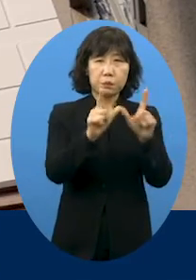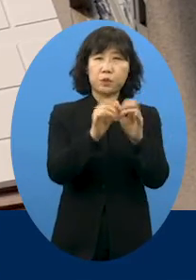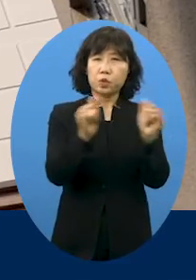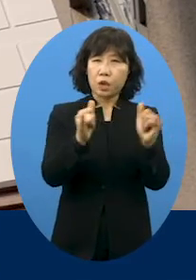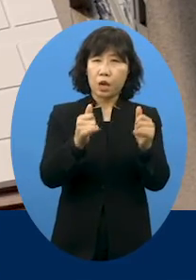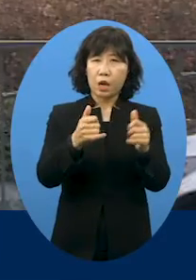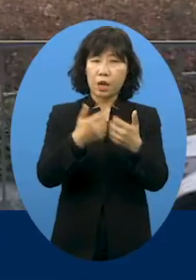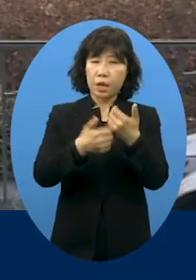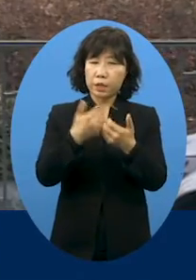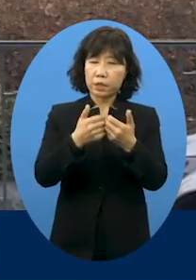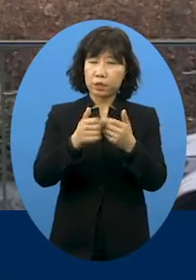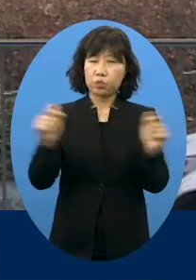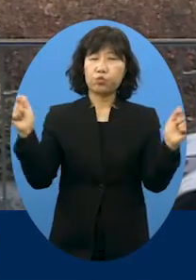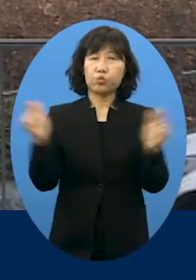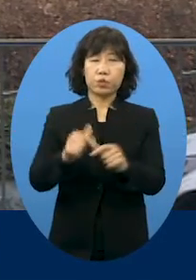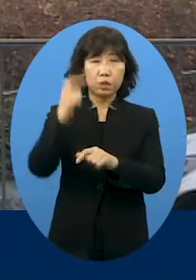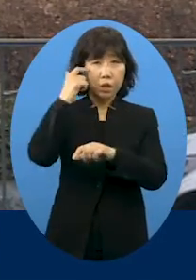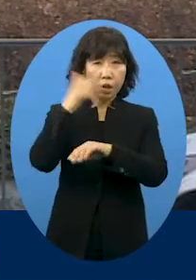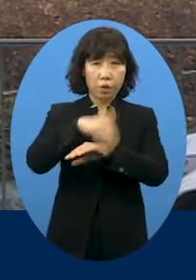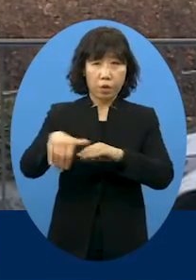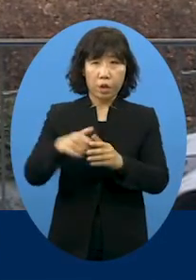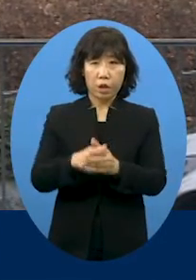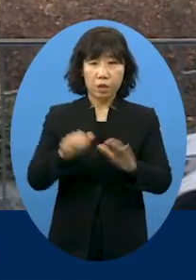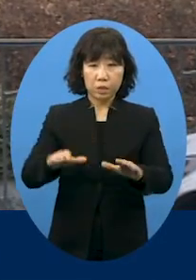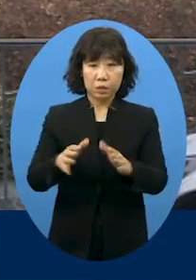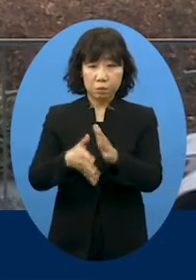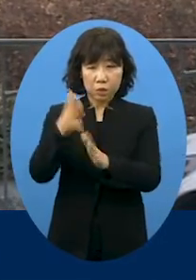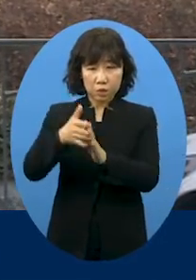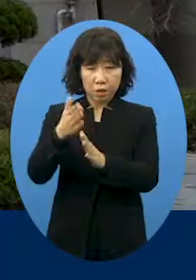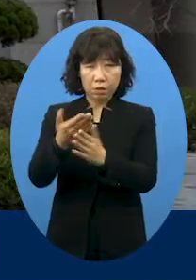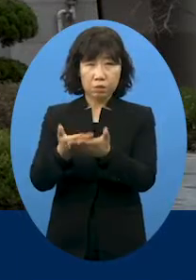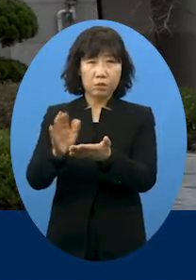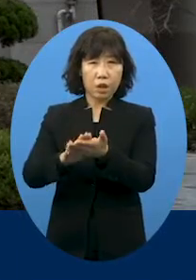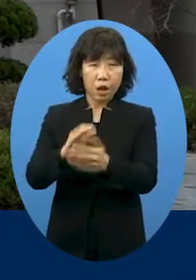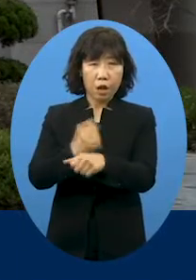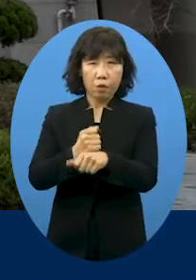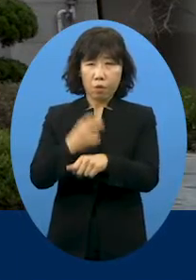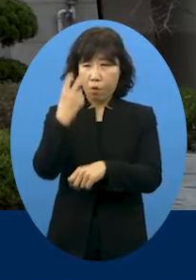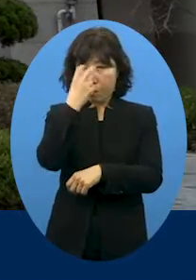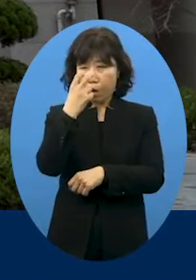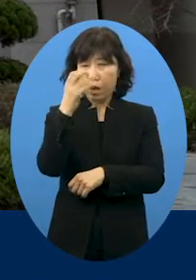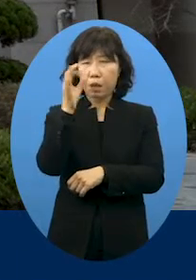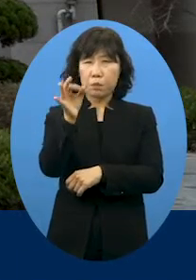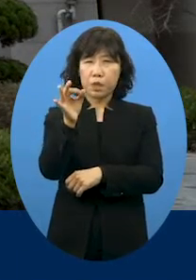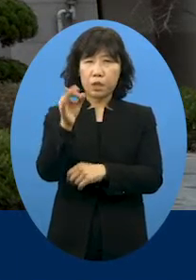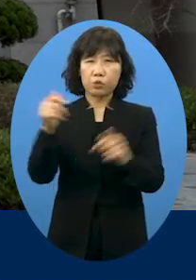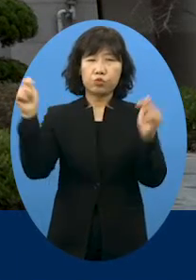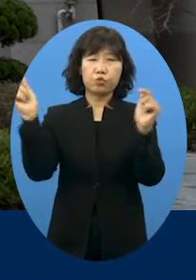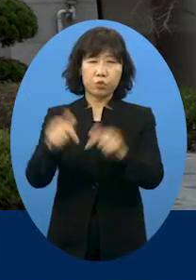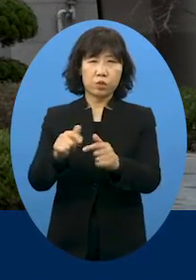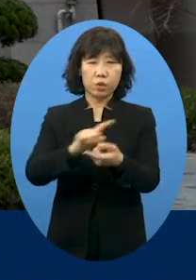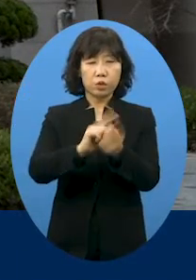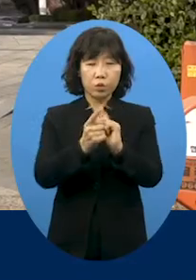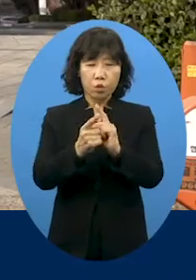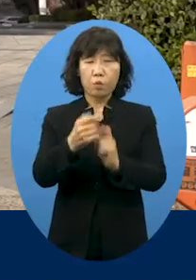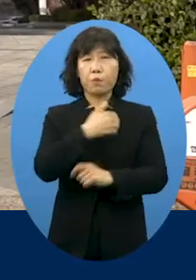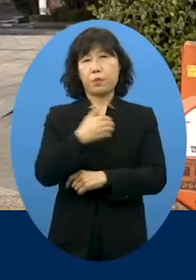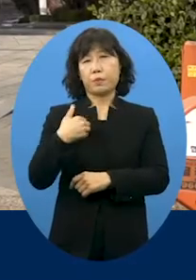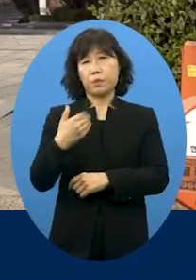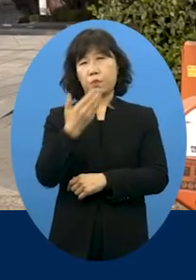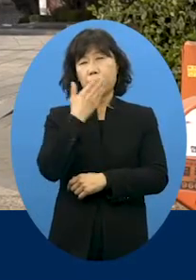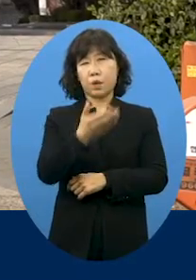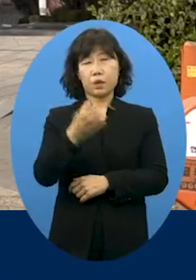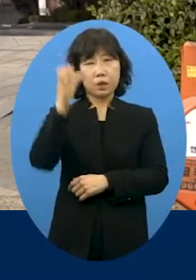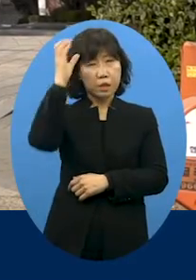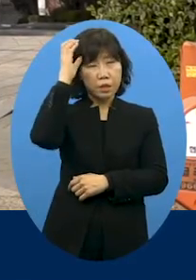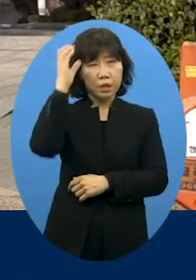이번 정책 시행으로 경비실 시설을 개선하고 관리비를 경감 해 경비 노동자 와 입주민 모두 만족할 수 있기를 기대한다